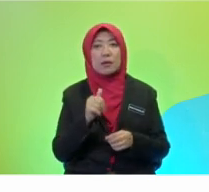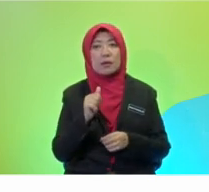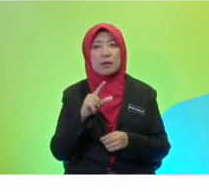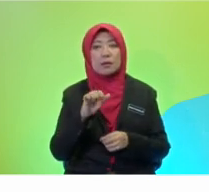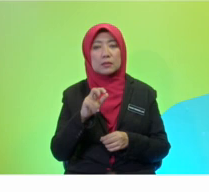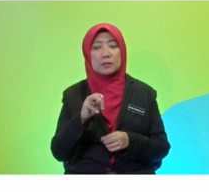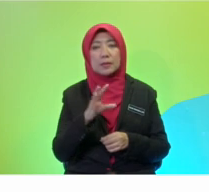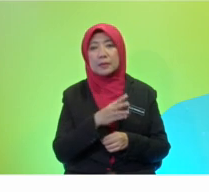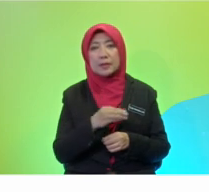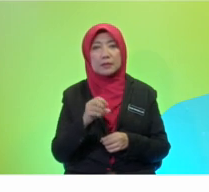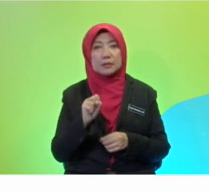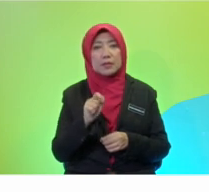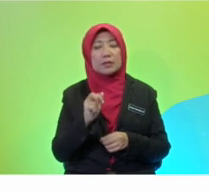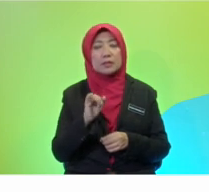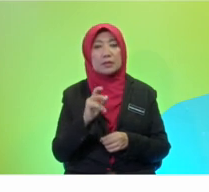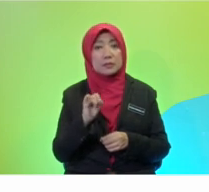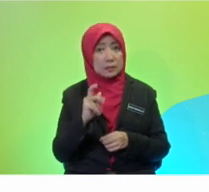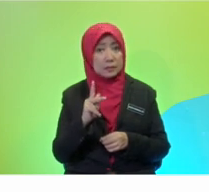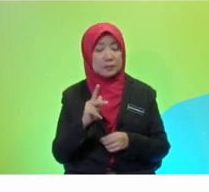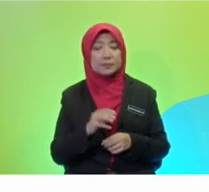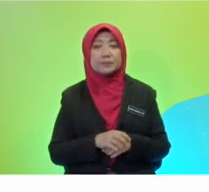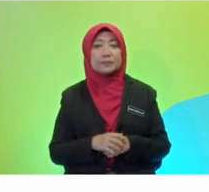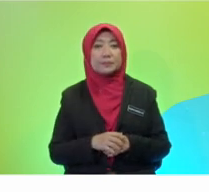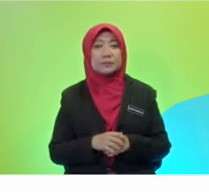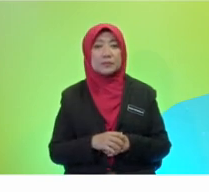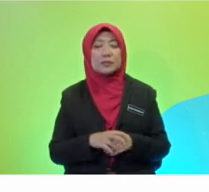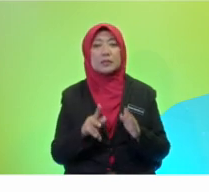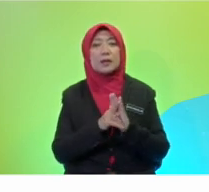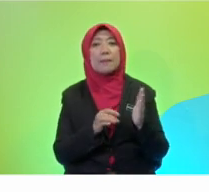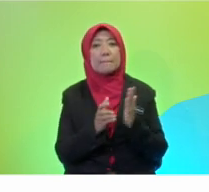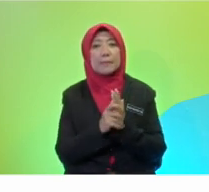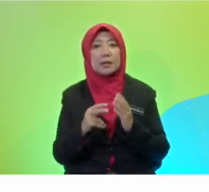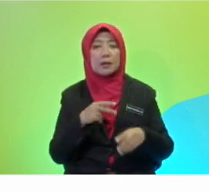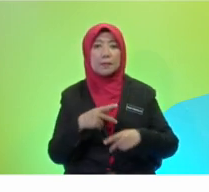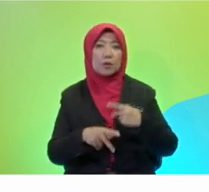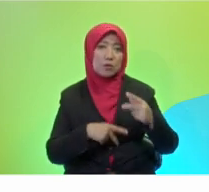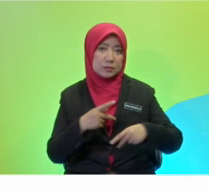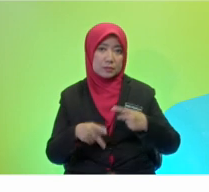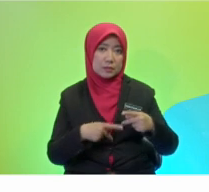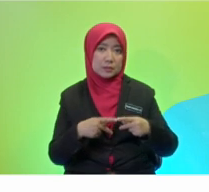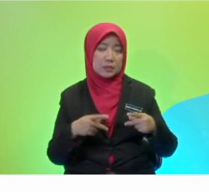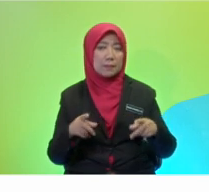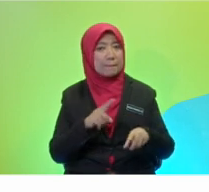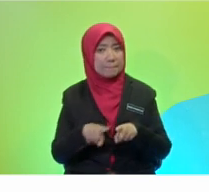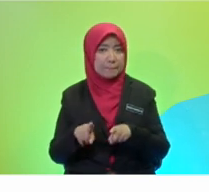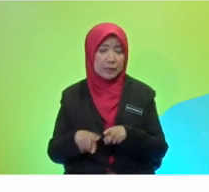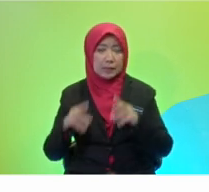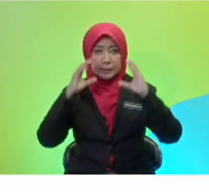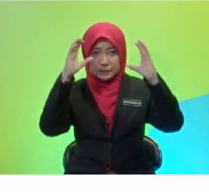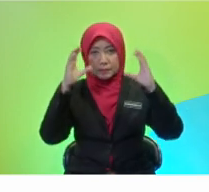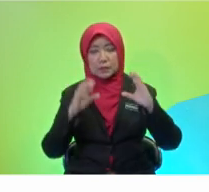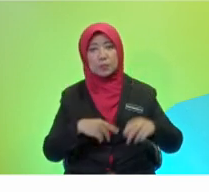situs statistik yang kemarin kalian oke yang kedua dari segi kemahiran proses melalui berbagai kaidah adalah proses